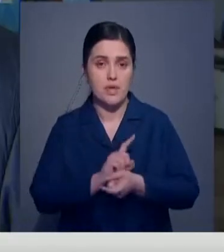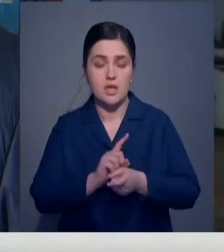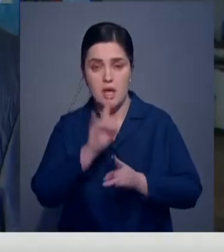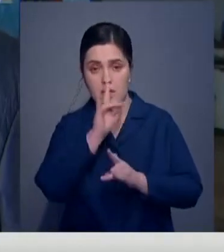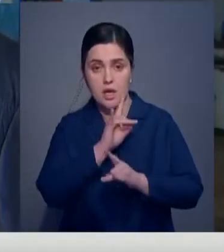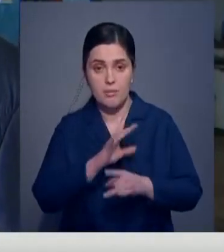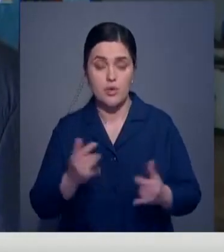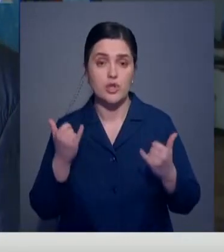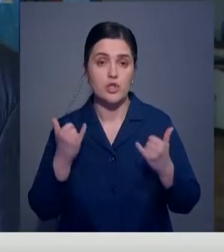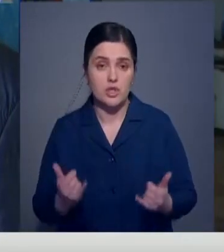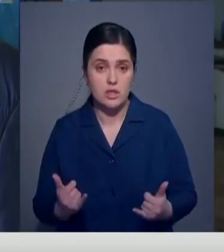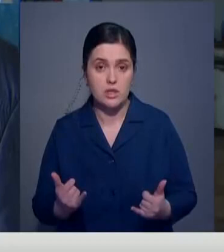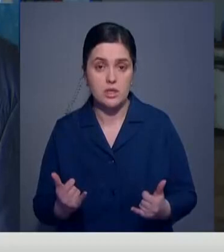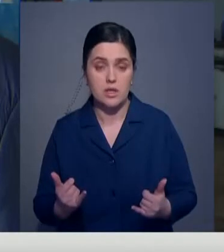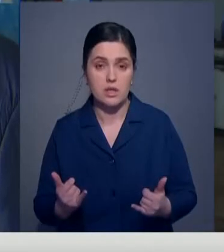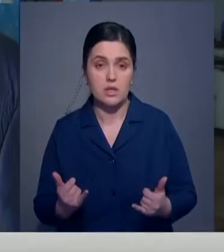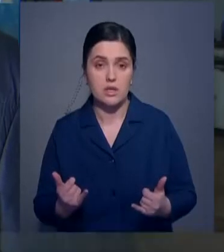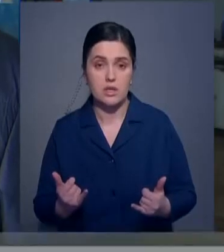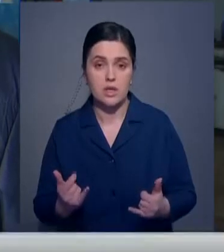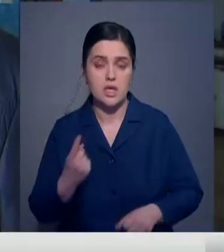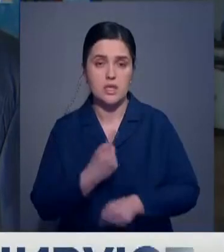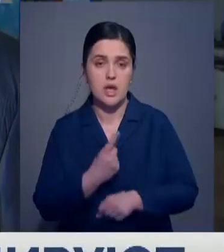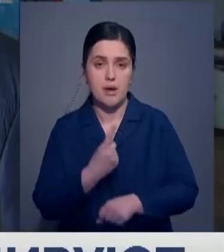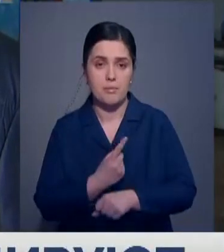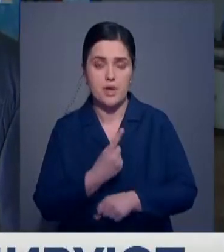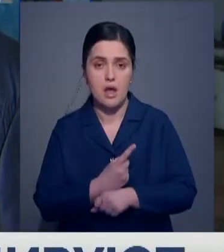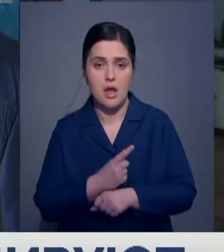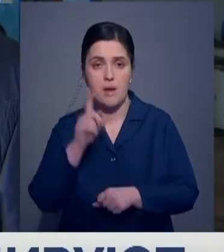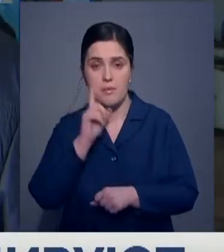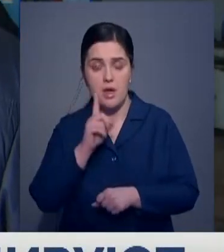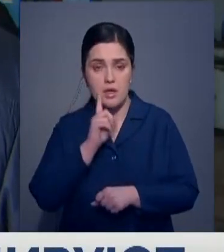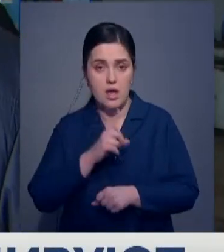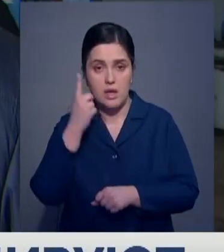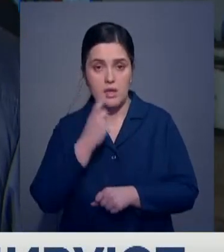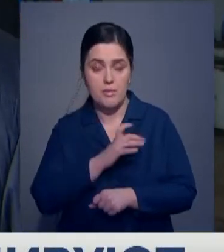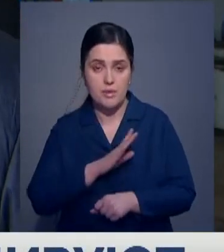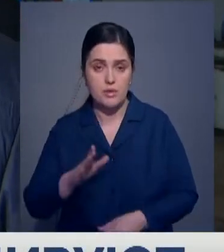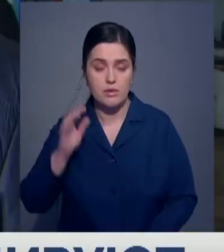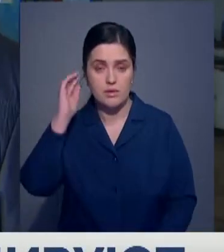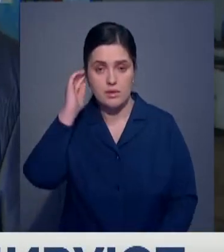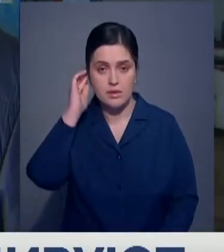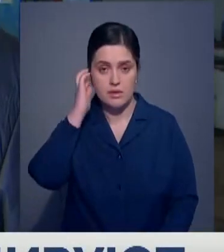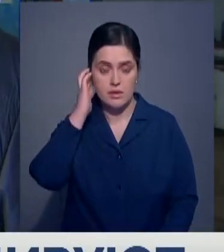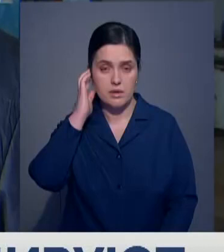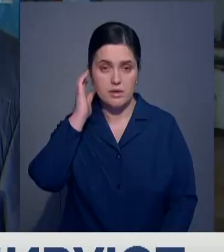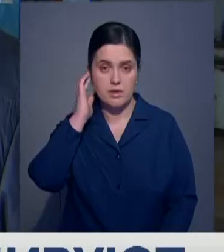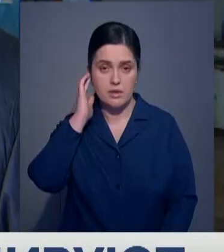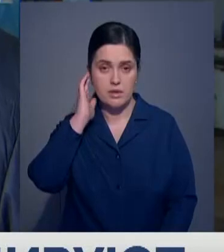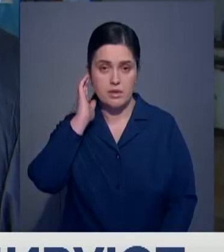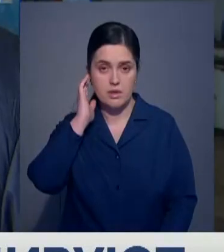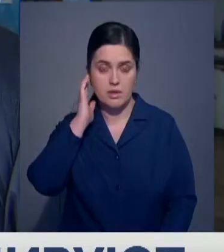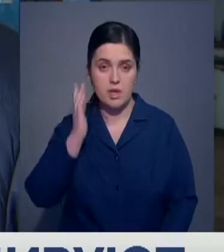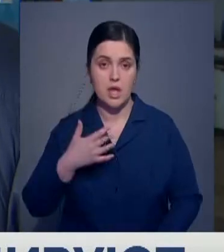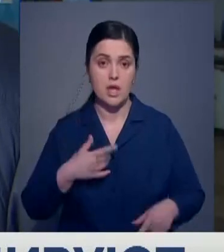На данный момент таковых запретов пока не поступало именно в такси. Поэтому мы